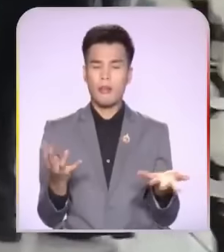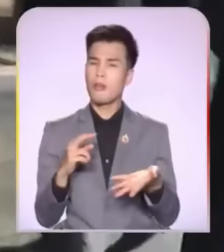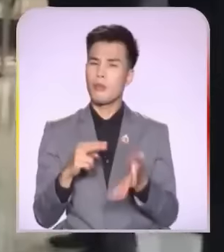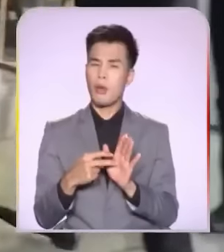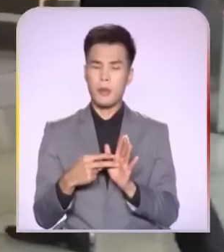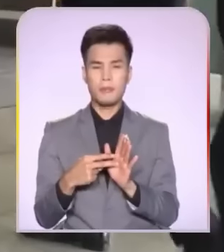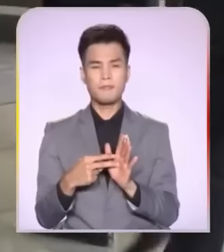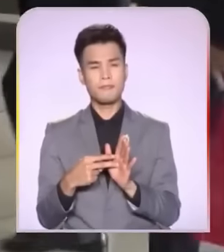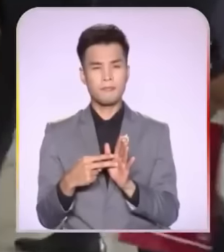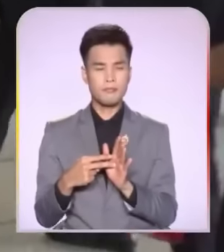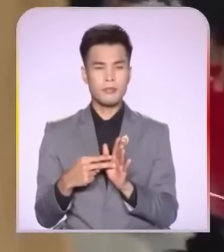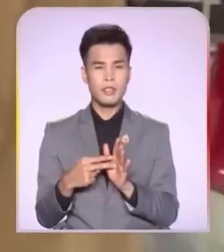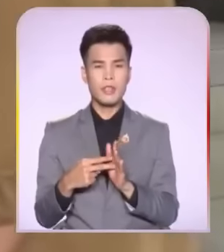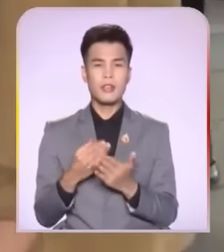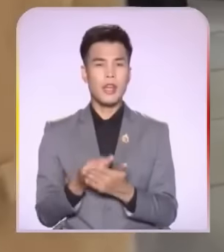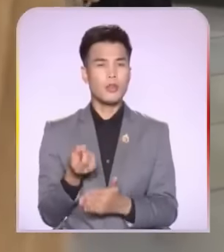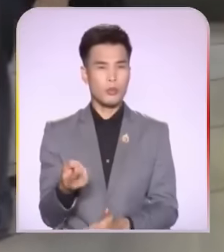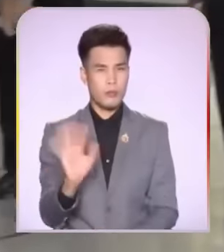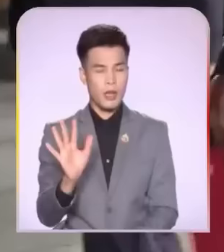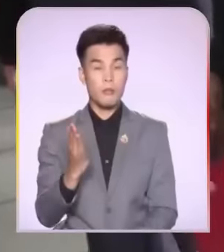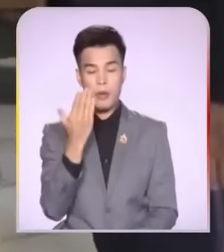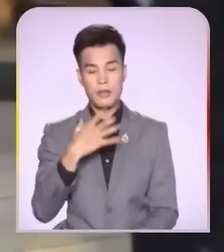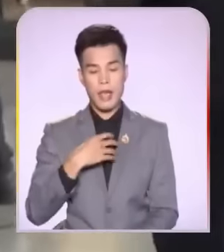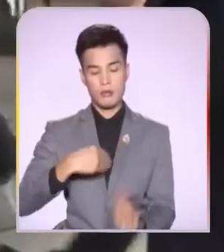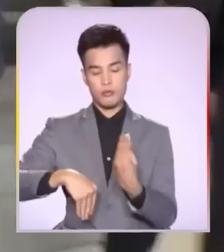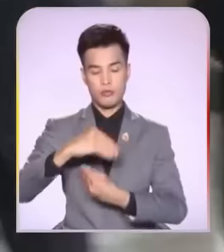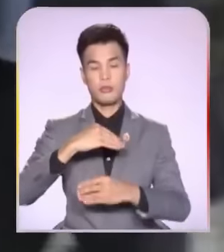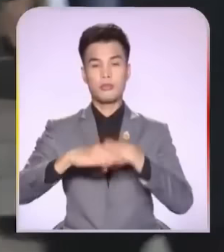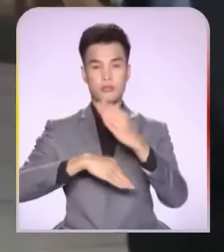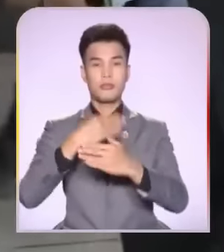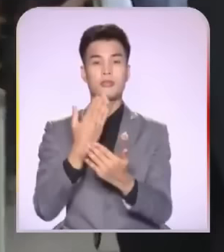มันคือไม่แจกเป็นเงินสดเพราะว่าต้องการกระตุ้นเศรษฐกิจ